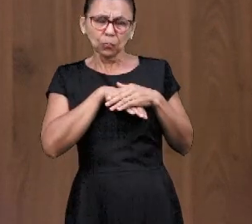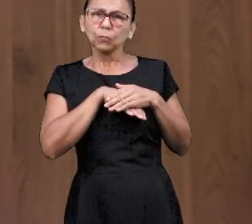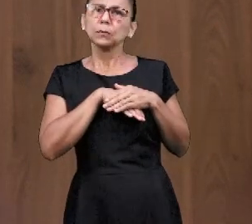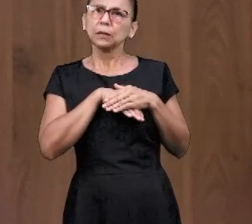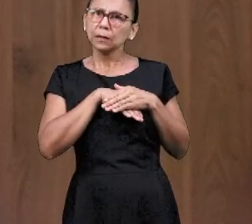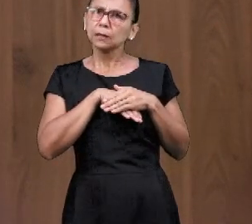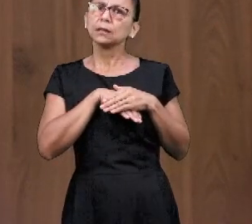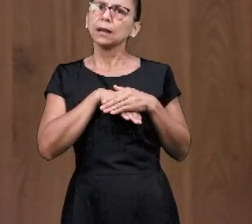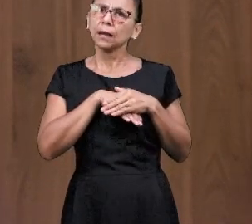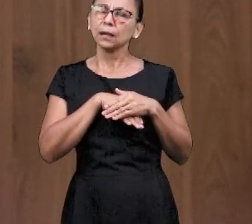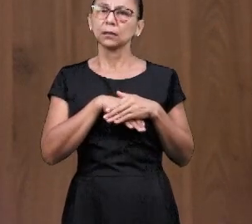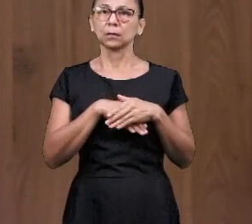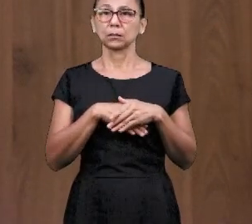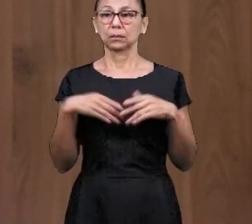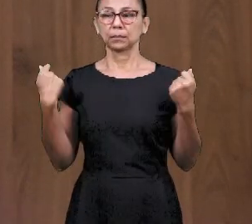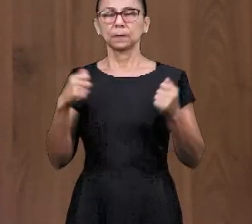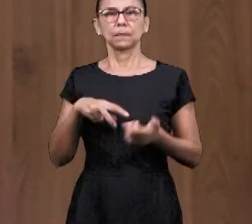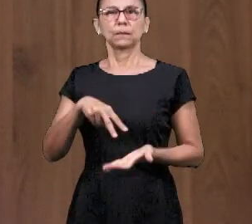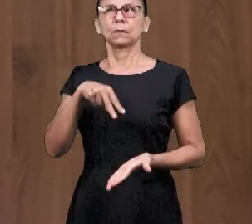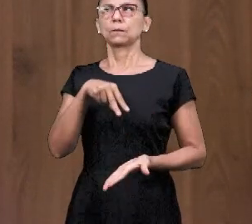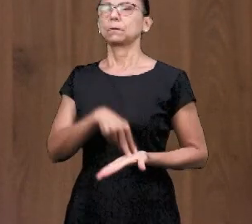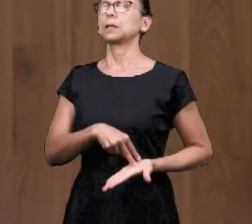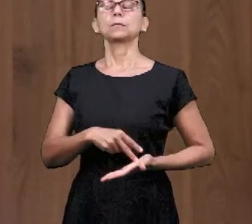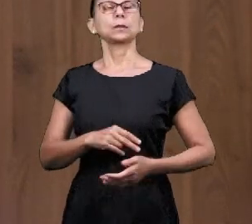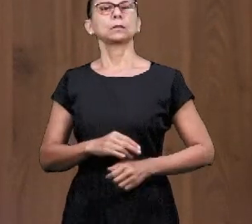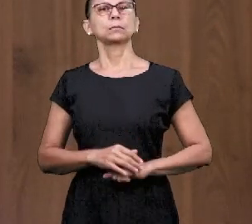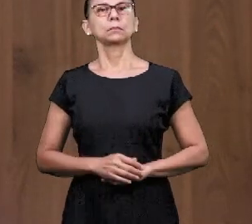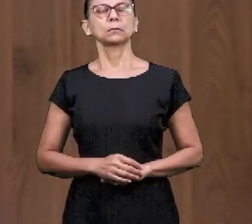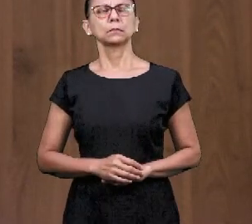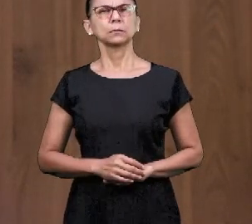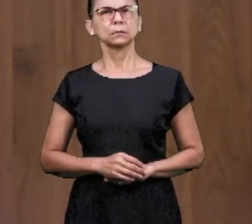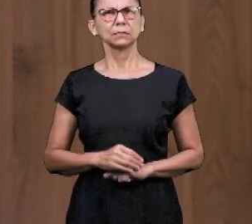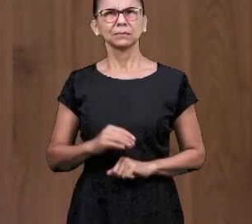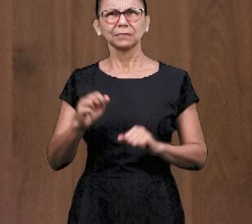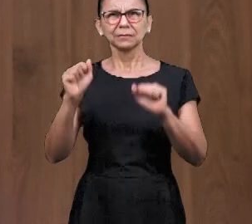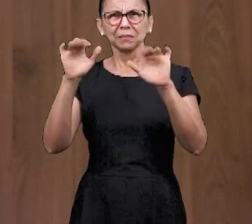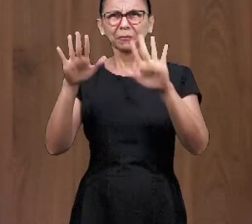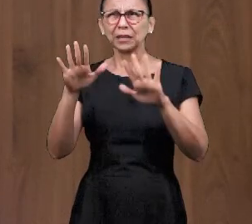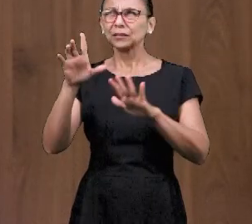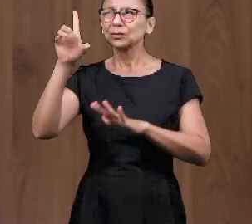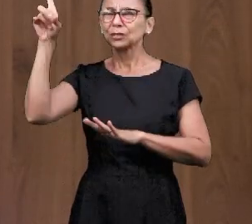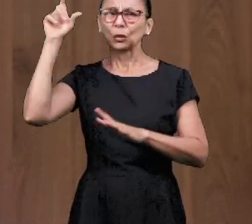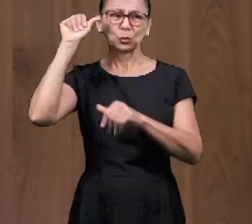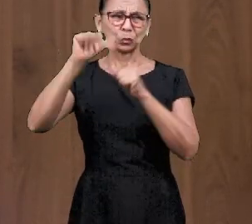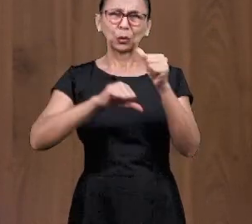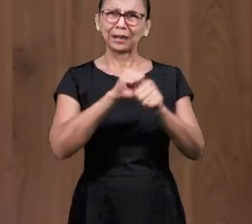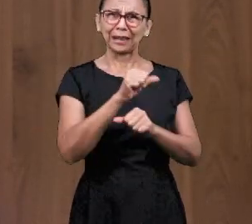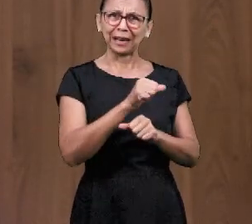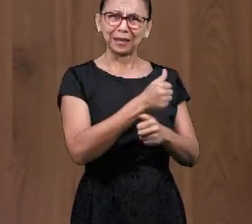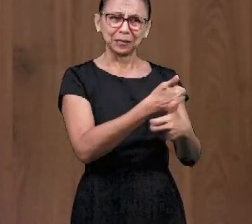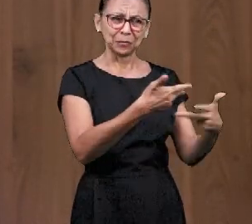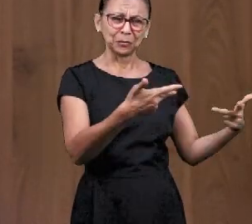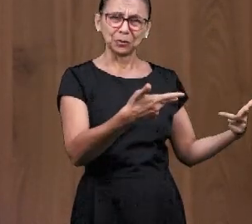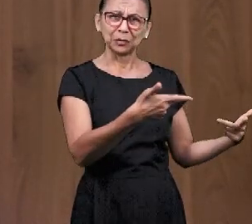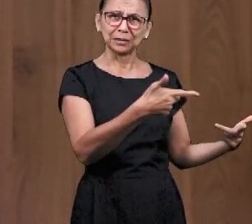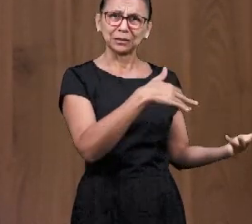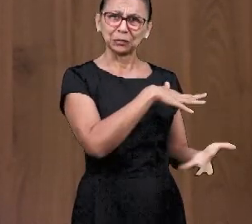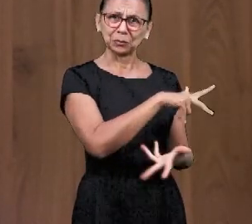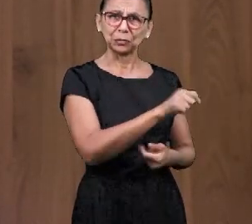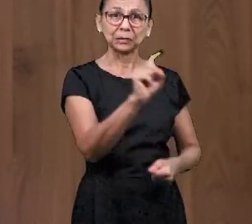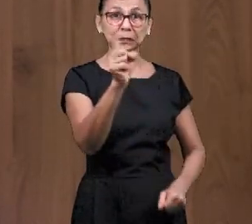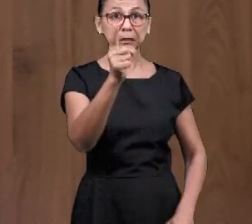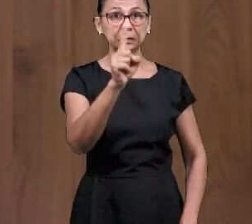besoin d'être fermes. Nous ne pouvons pas échanger notre bénédiction pour rien. Naboth a reçu beaucoup de